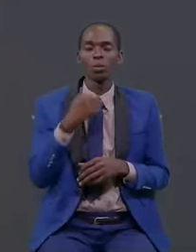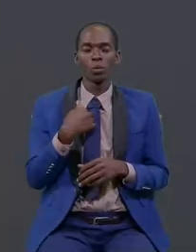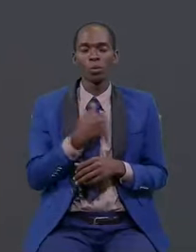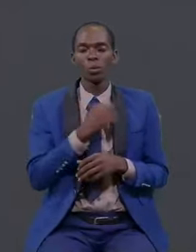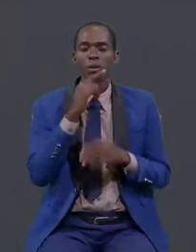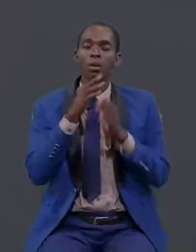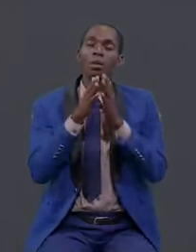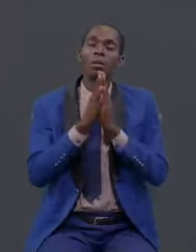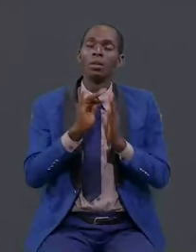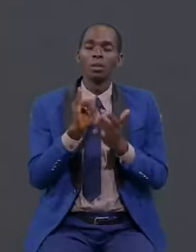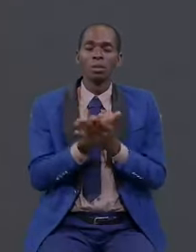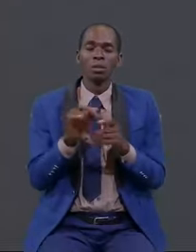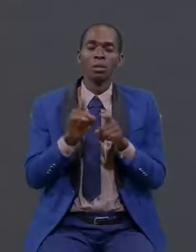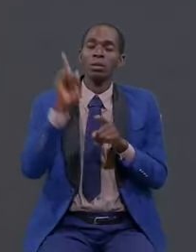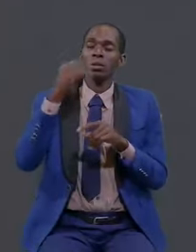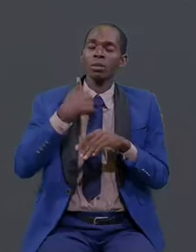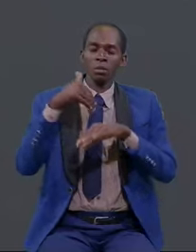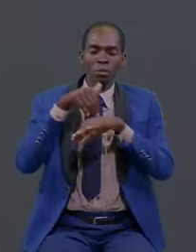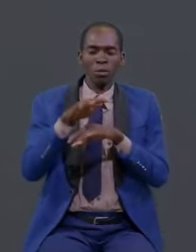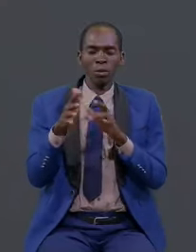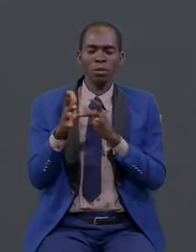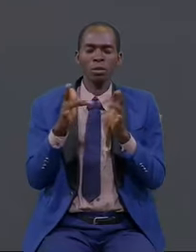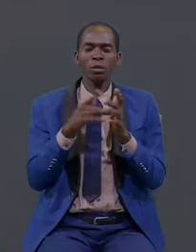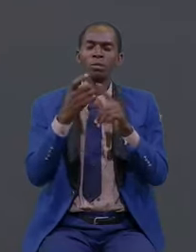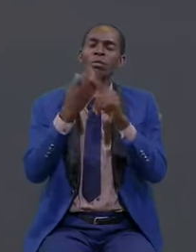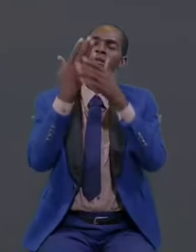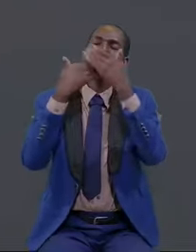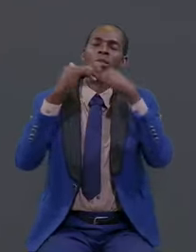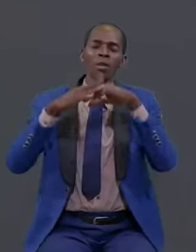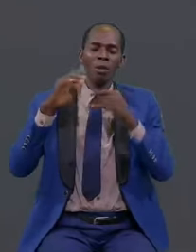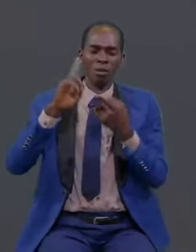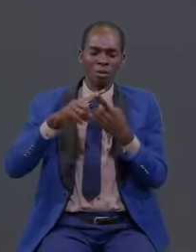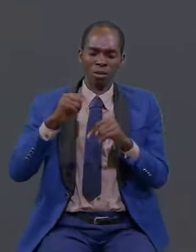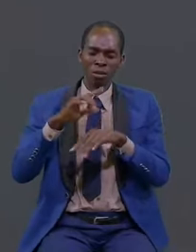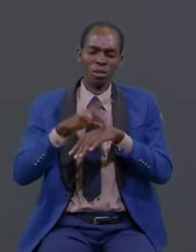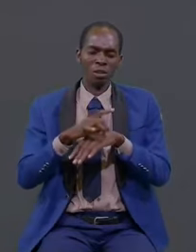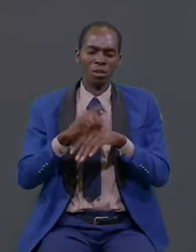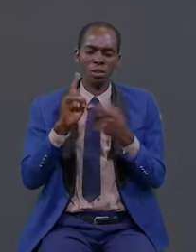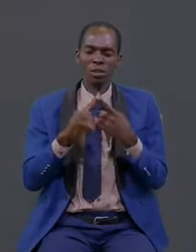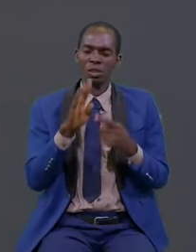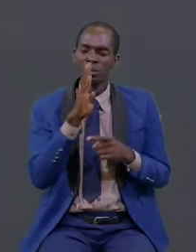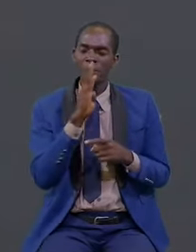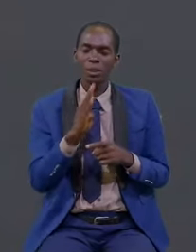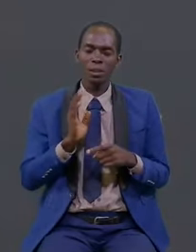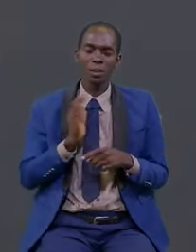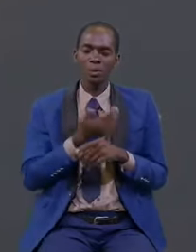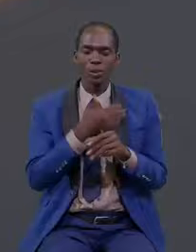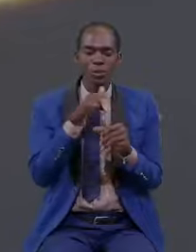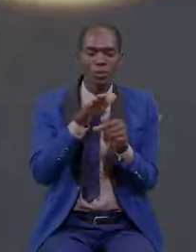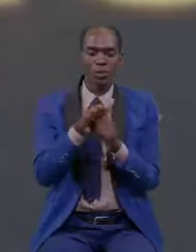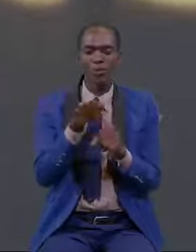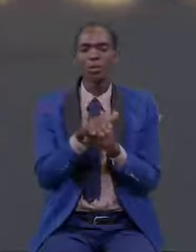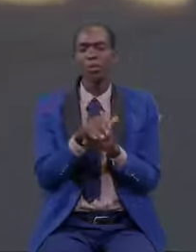aimable. Nous demandons que comme tu as envoyé Jésus des cieux sur la terre pour être